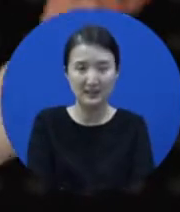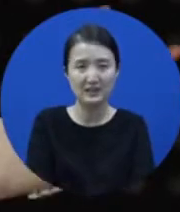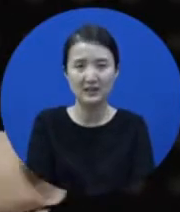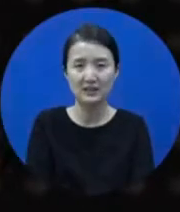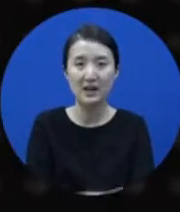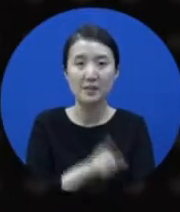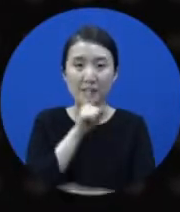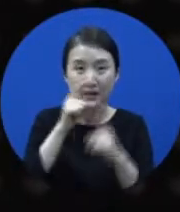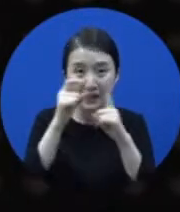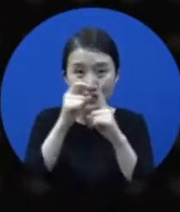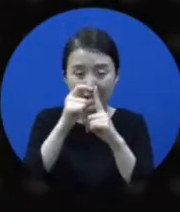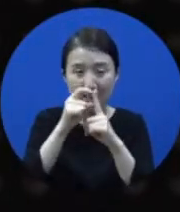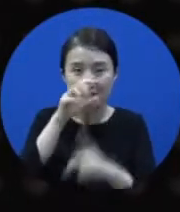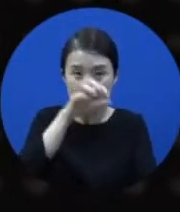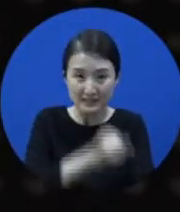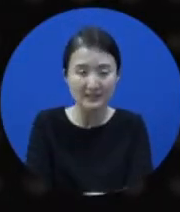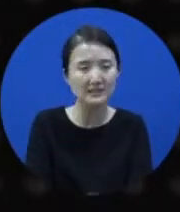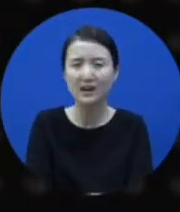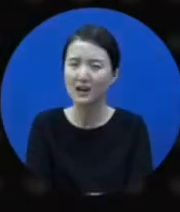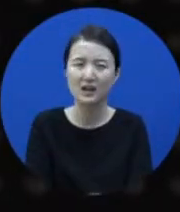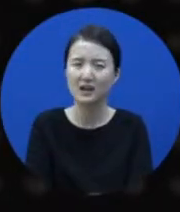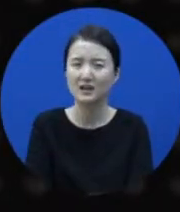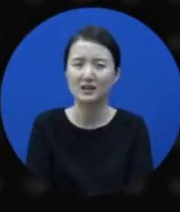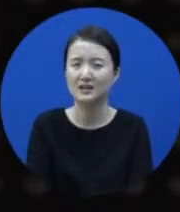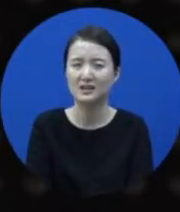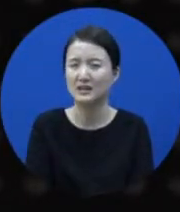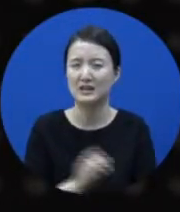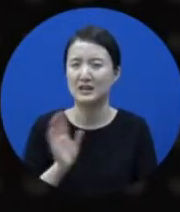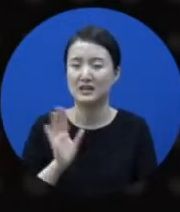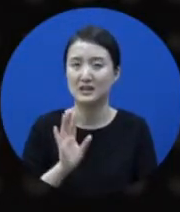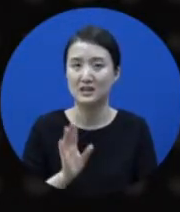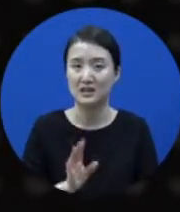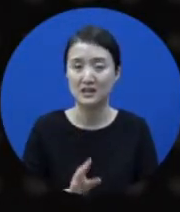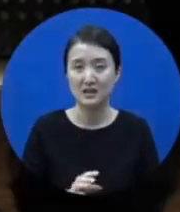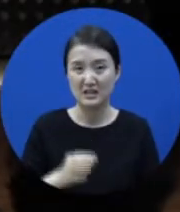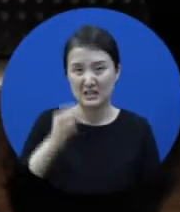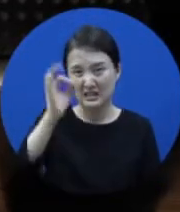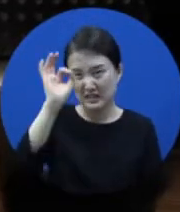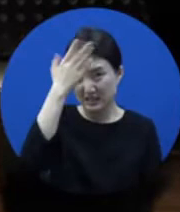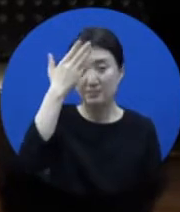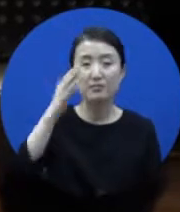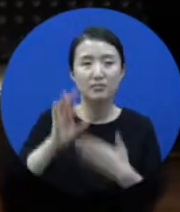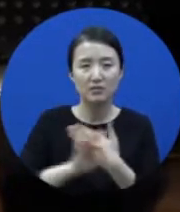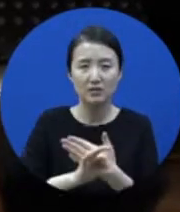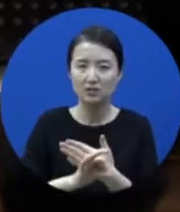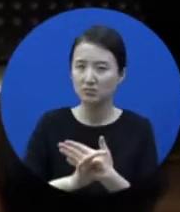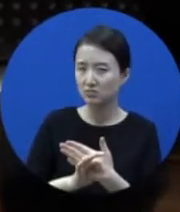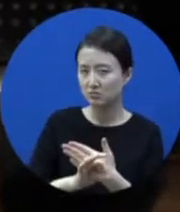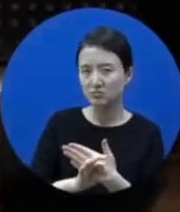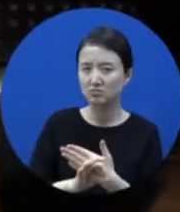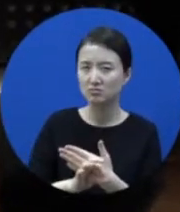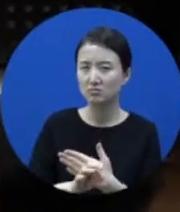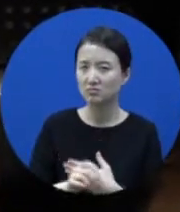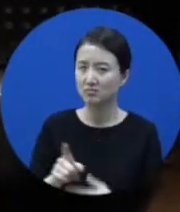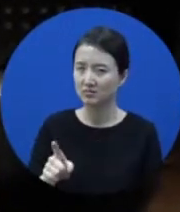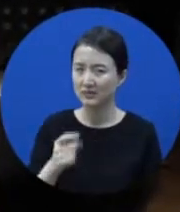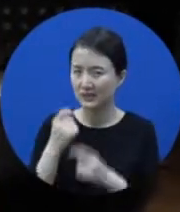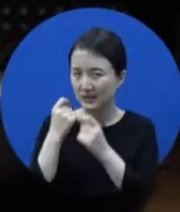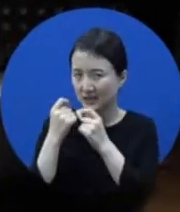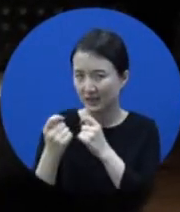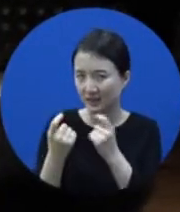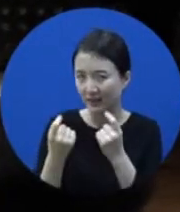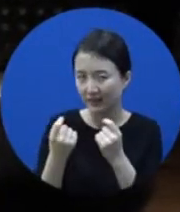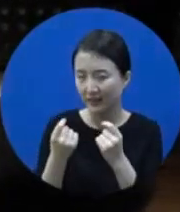너무 유창하게 하면요. 사람이 약간 의심을 합니다. 네. 말을 너무 잘하는 거 보니까